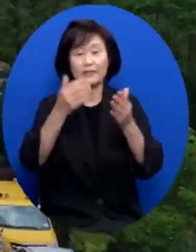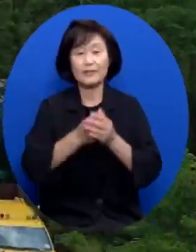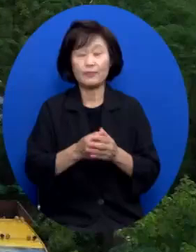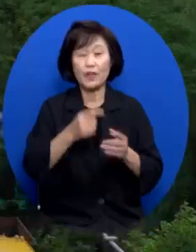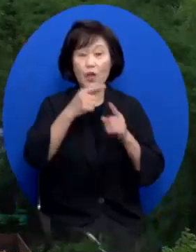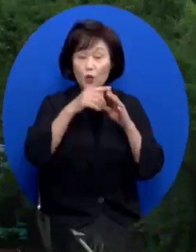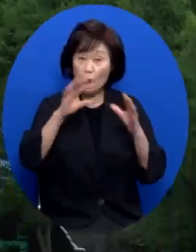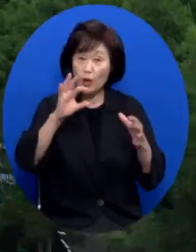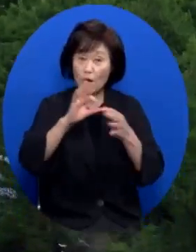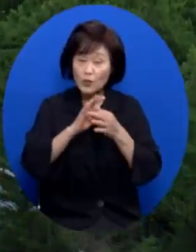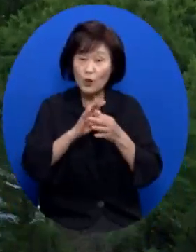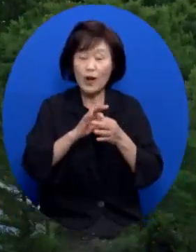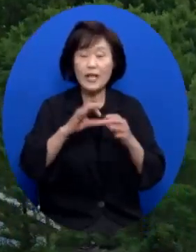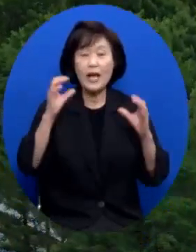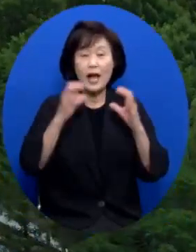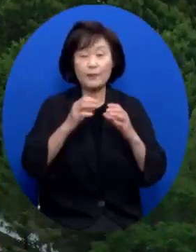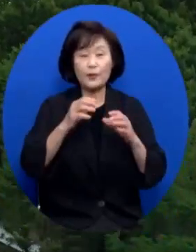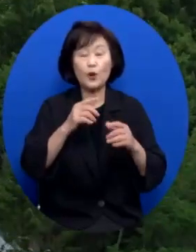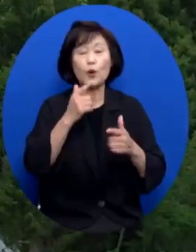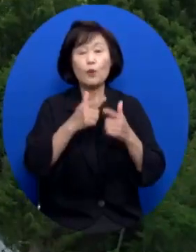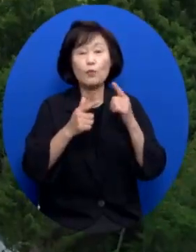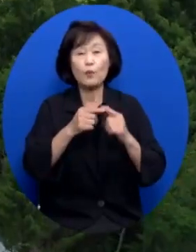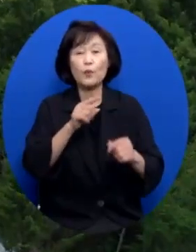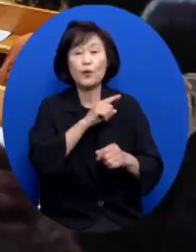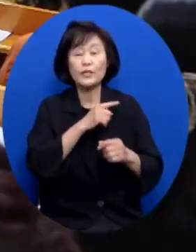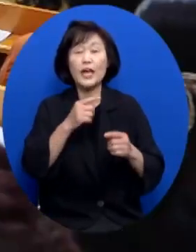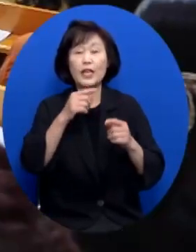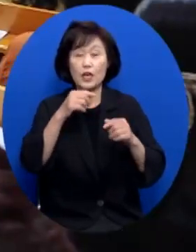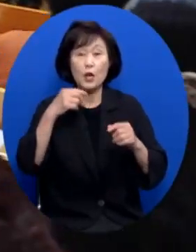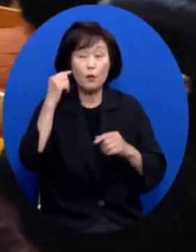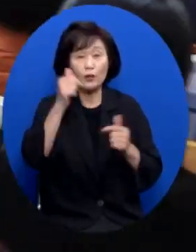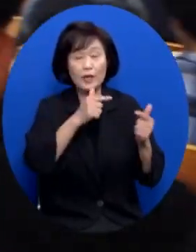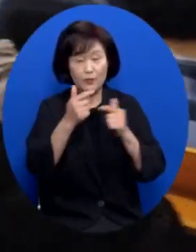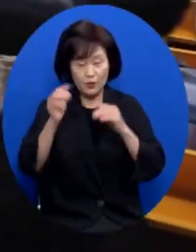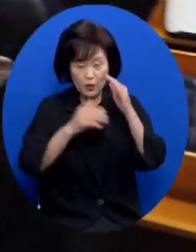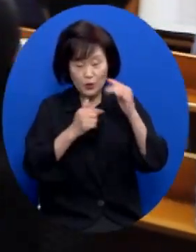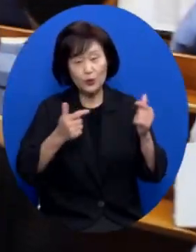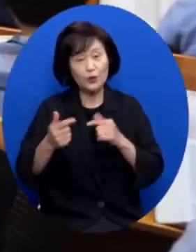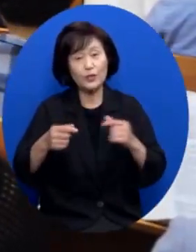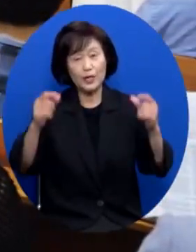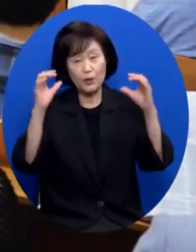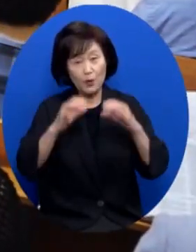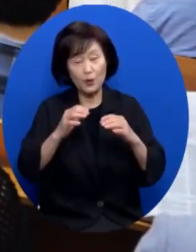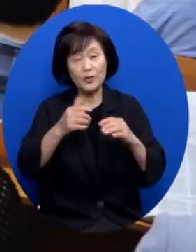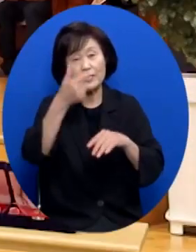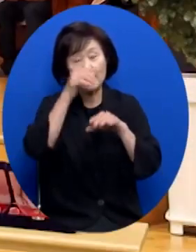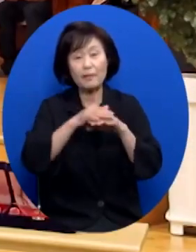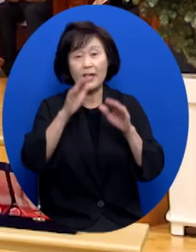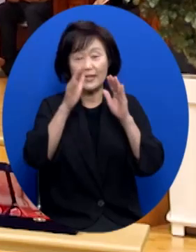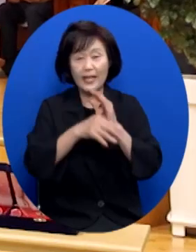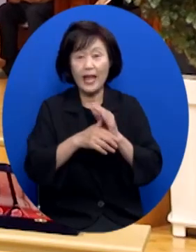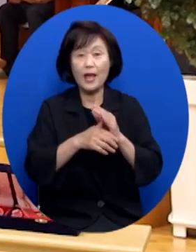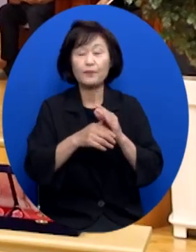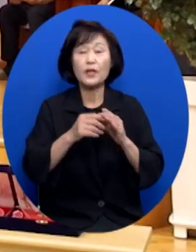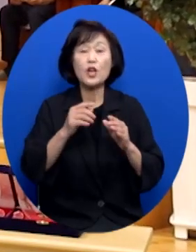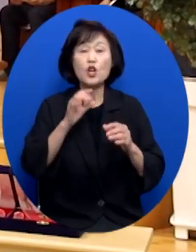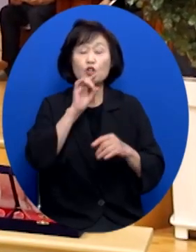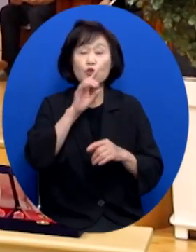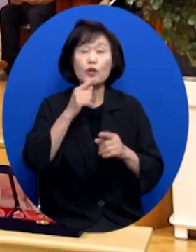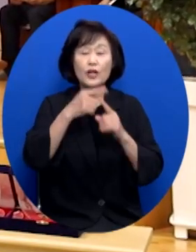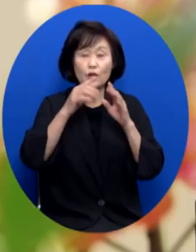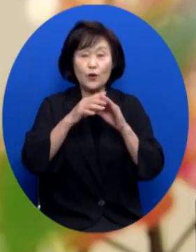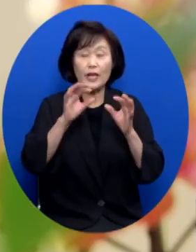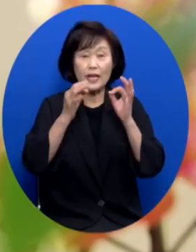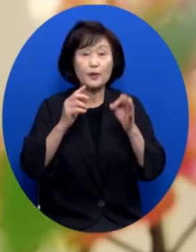교회가 속한 예장합동 목포제일노회 교역자들과 성도들이 함께한 예배에선 위임국장인 마량중앙교회